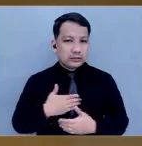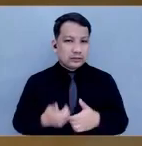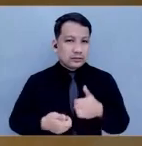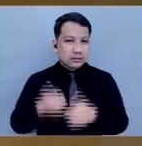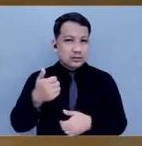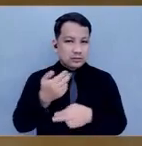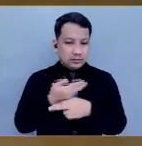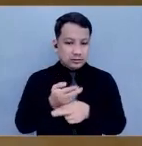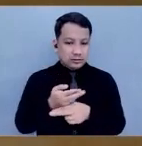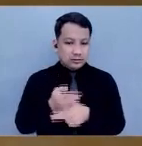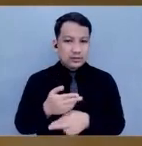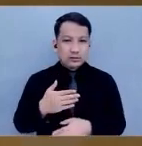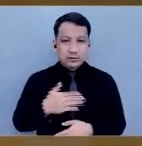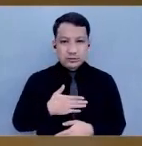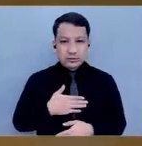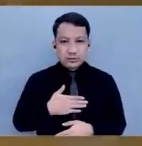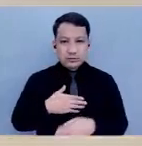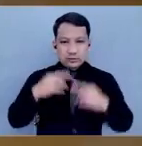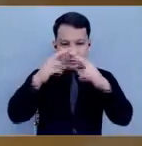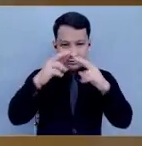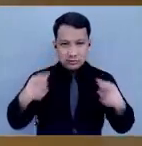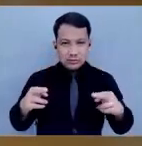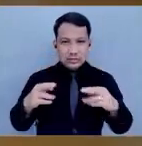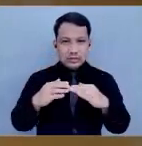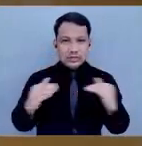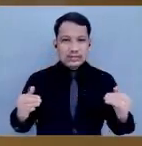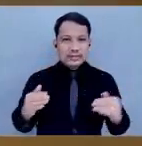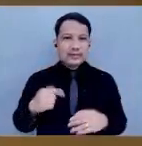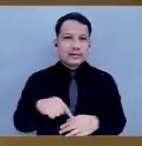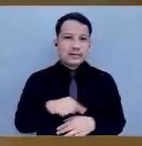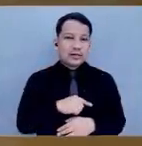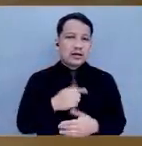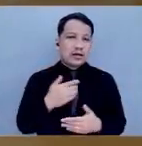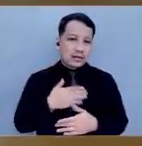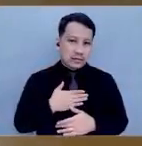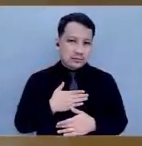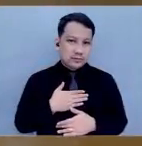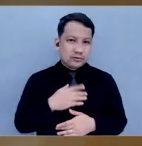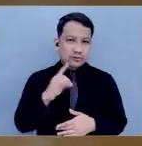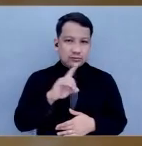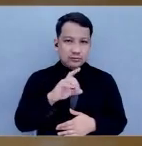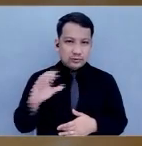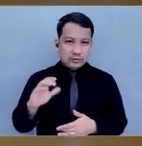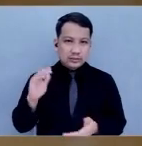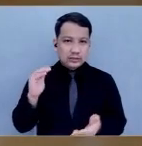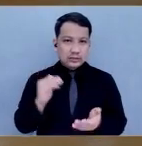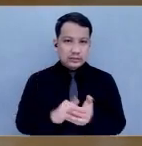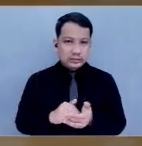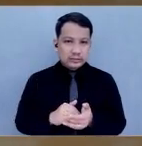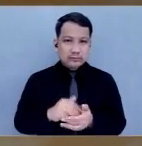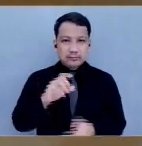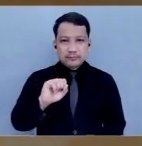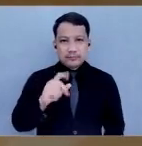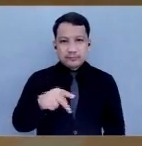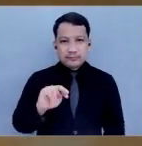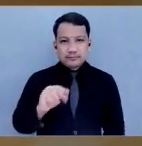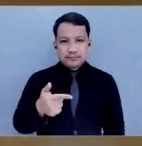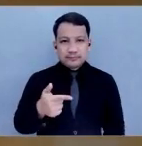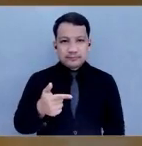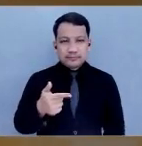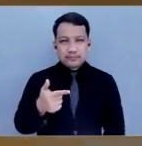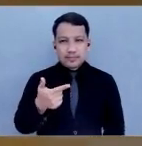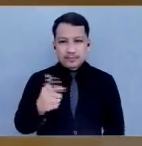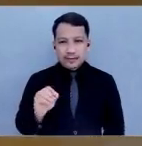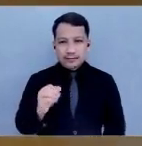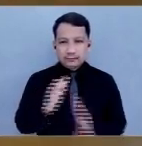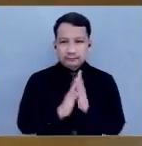yung kisame at saka yung bumbong namin. Masaya po akong nanalo ng 100,000 sa Spingo. Bali, medyo nakaka-excite. Hindi ko pa po